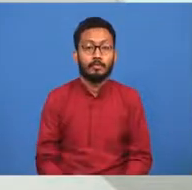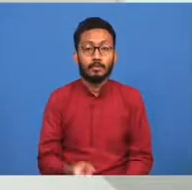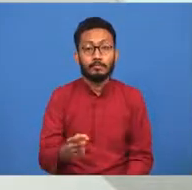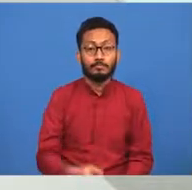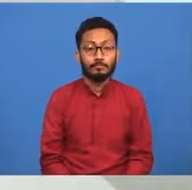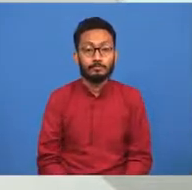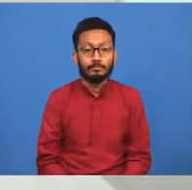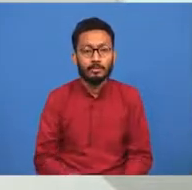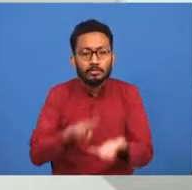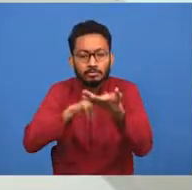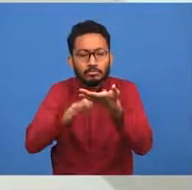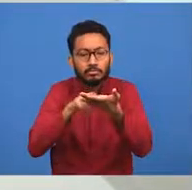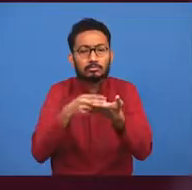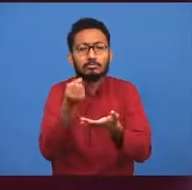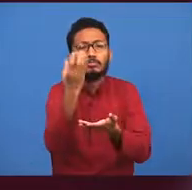Bacakan suhu awalnya.